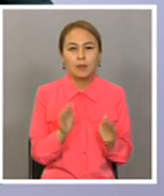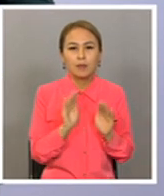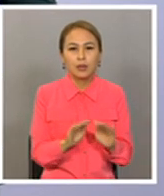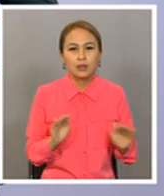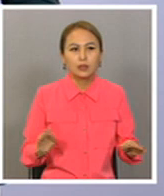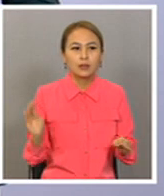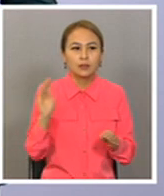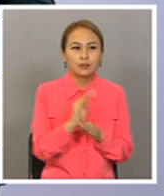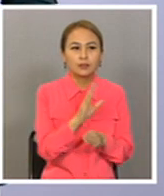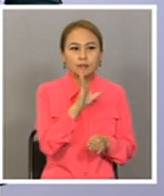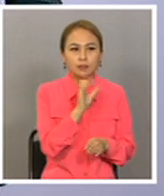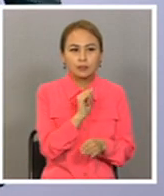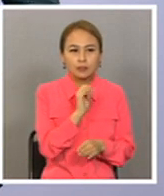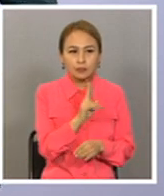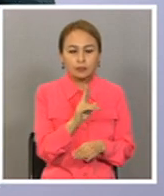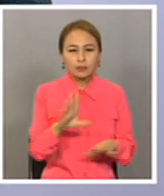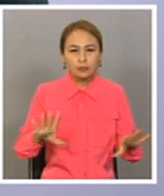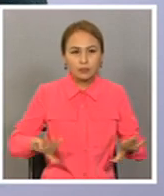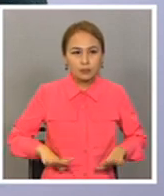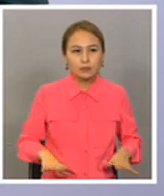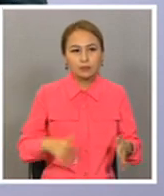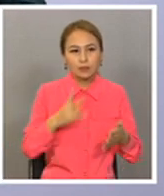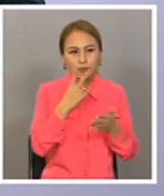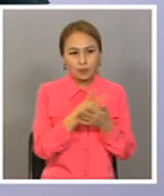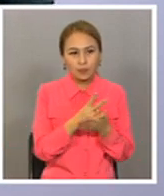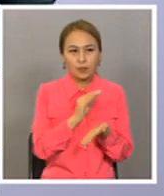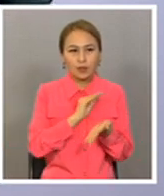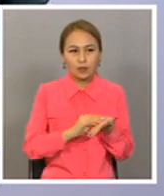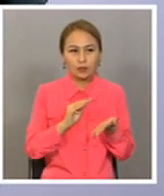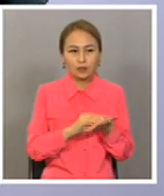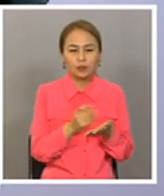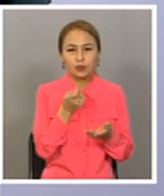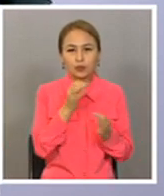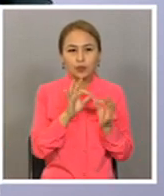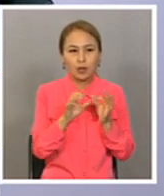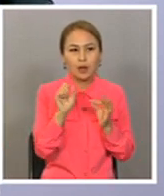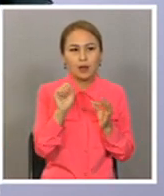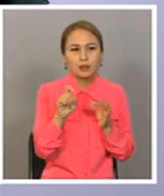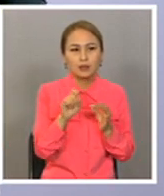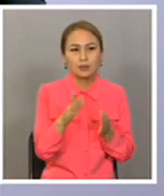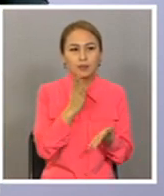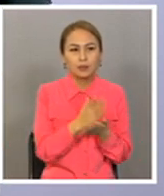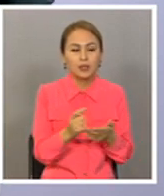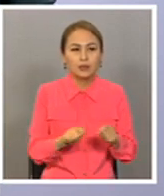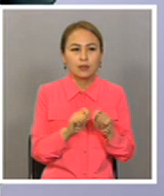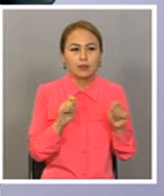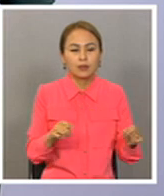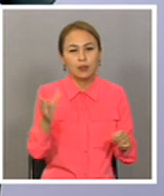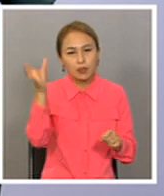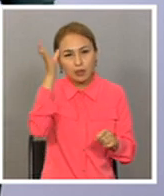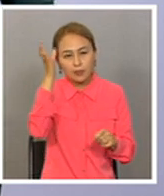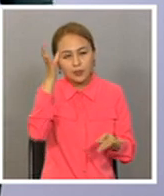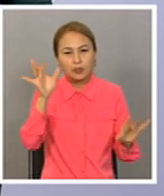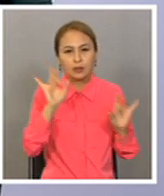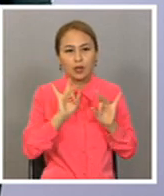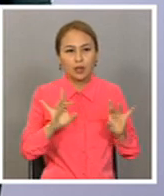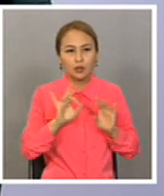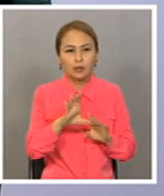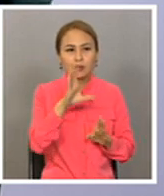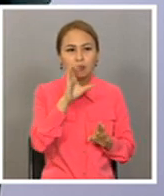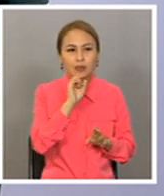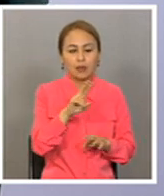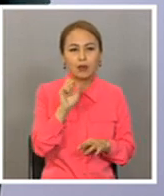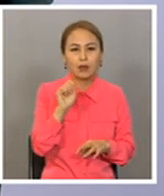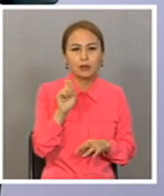ақ сақтар ат әбзелдерін өрнектеуде жұқа ақ алтынды пайдаланған. Ғалымдардың айтуынша, сақтар ақ